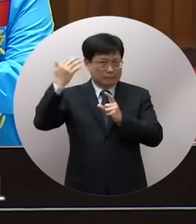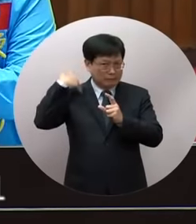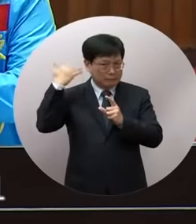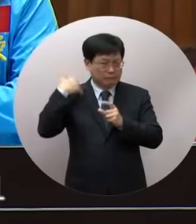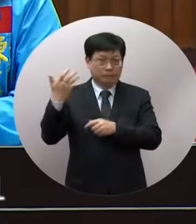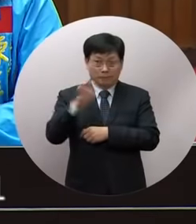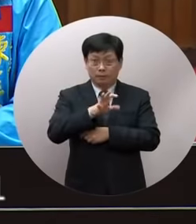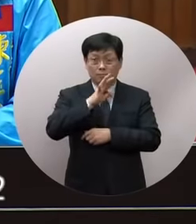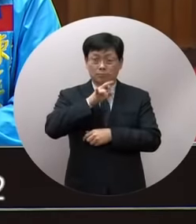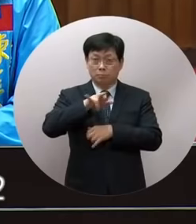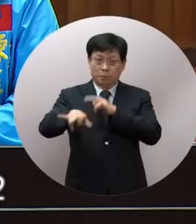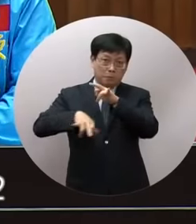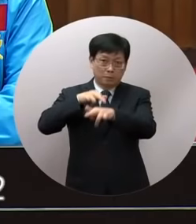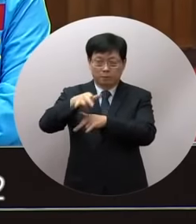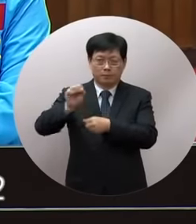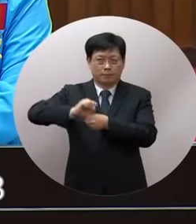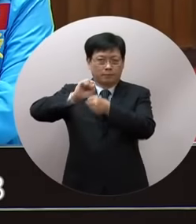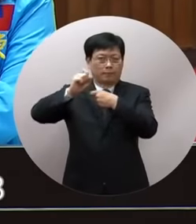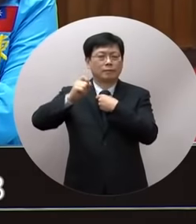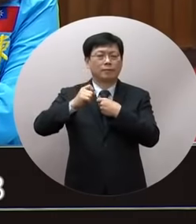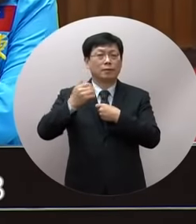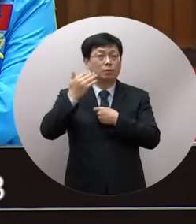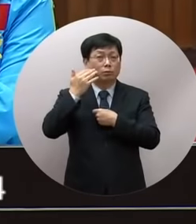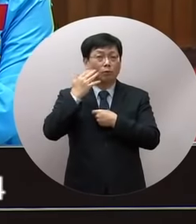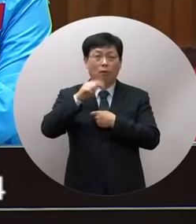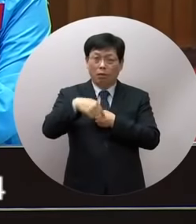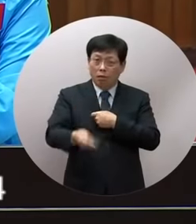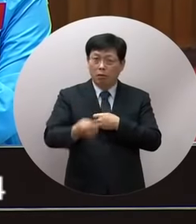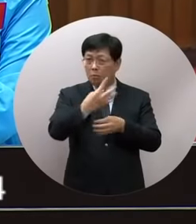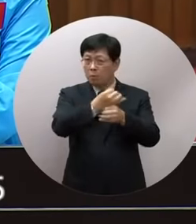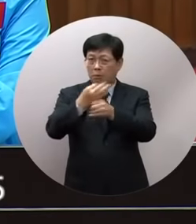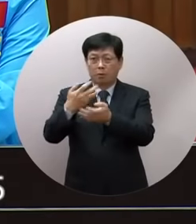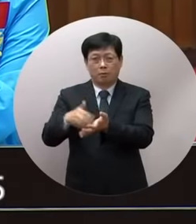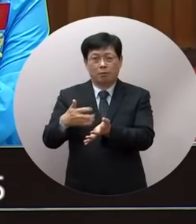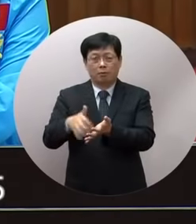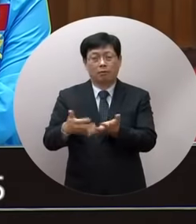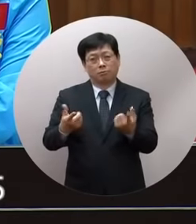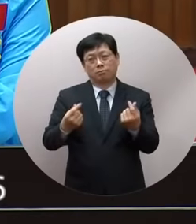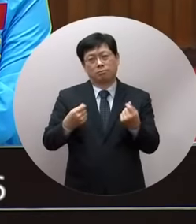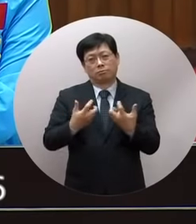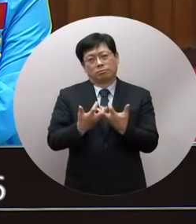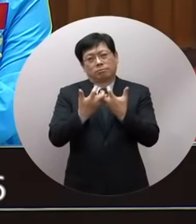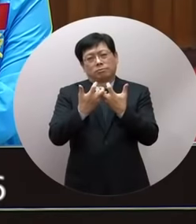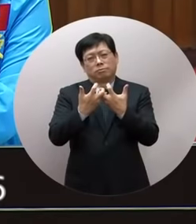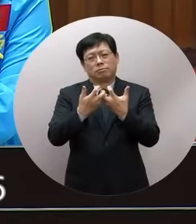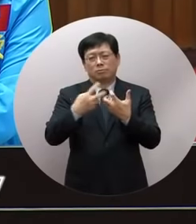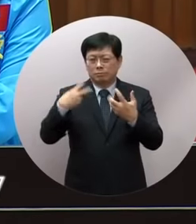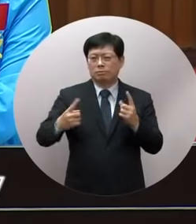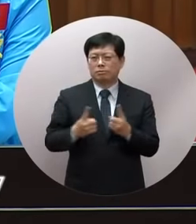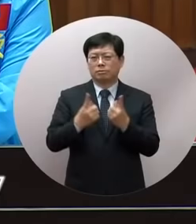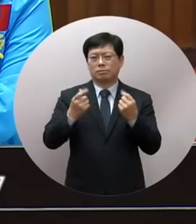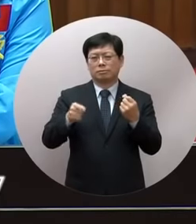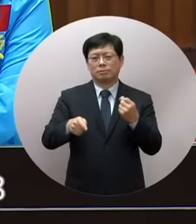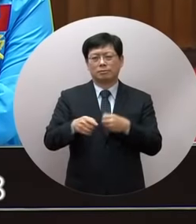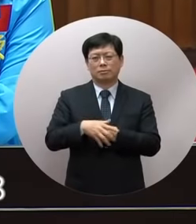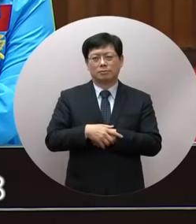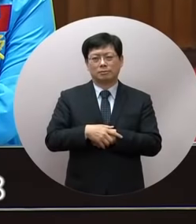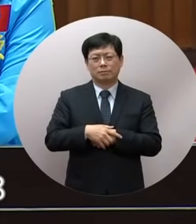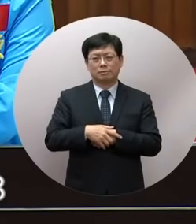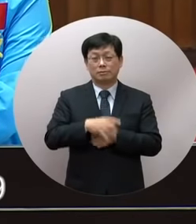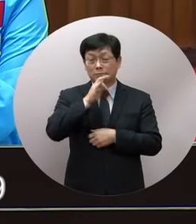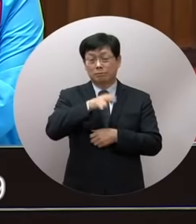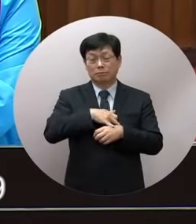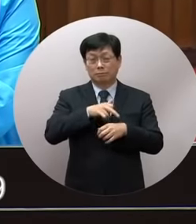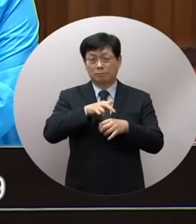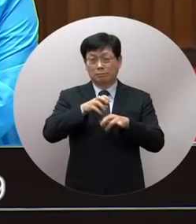的日子，航班要慢慢的增加了，不然下去来的很多节日了哈，节日的话都会再次造成这种很严重啊，